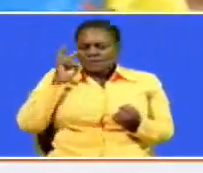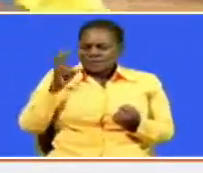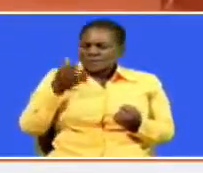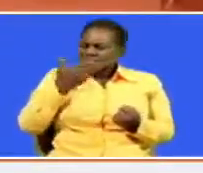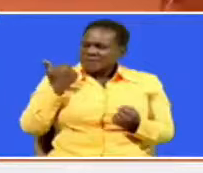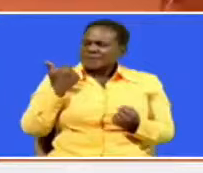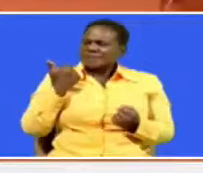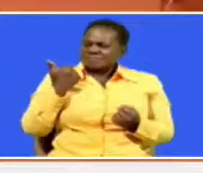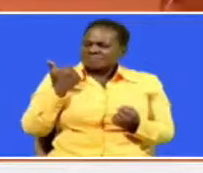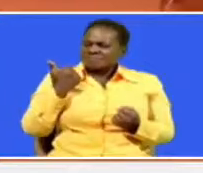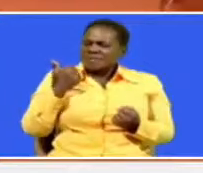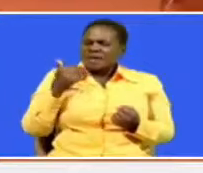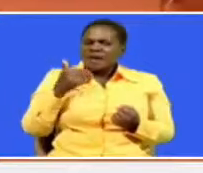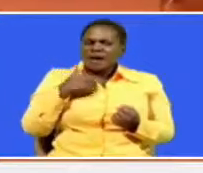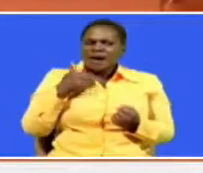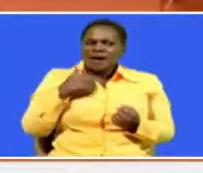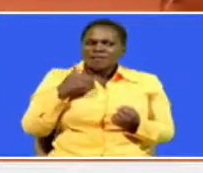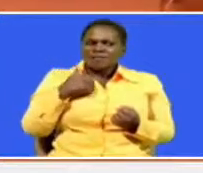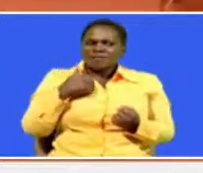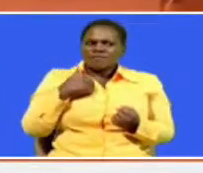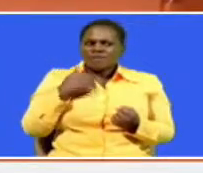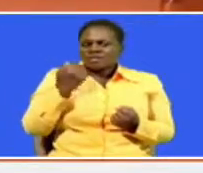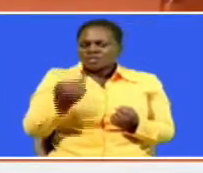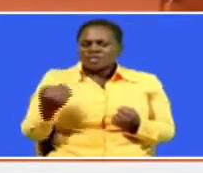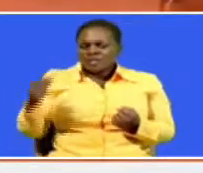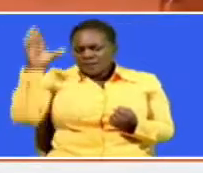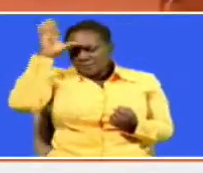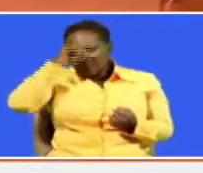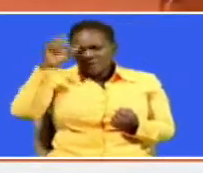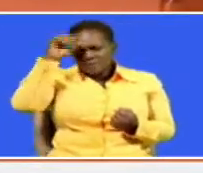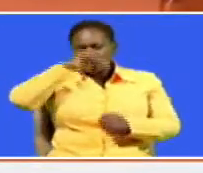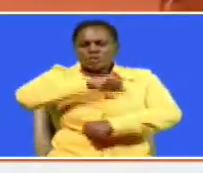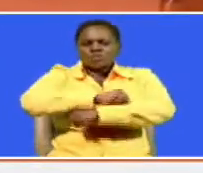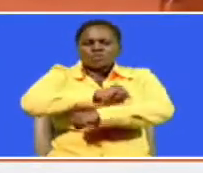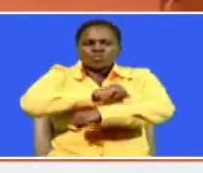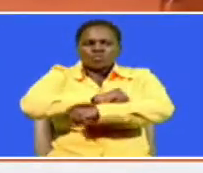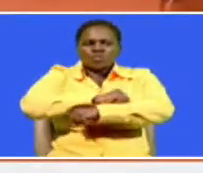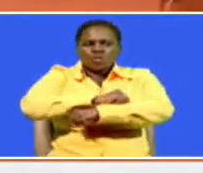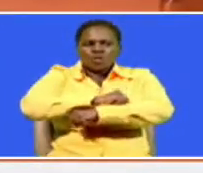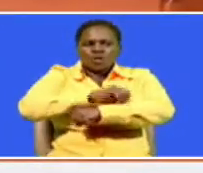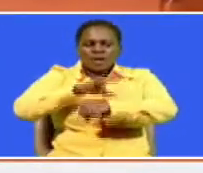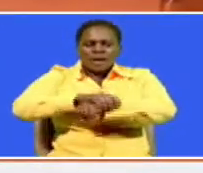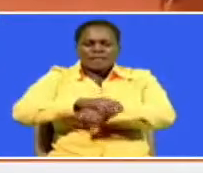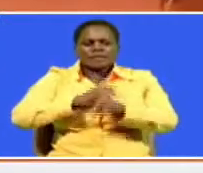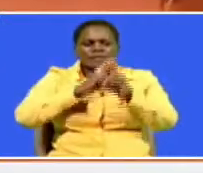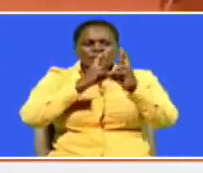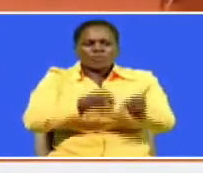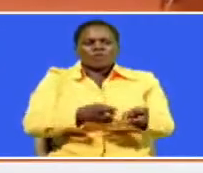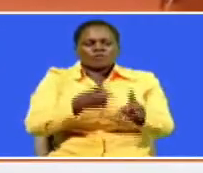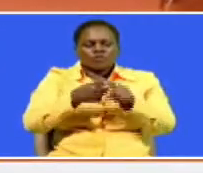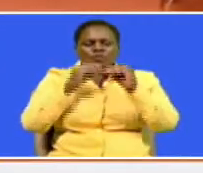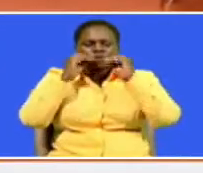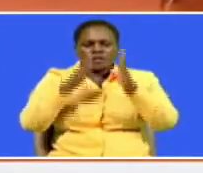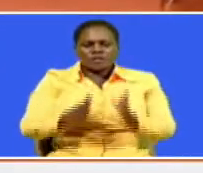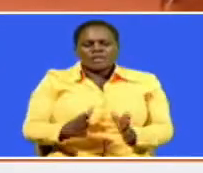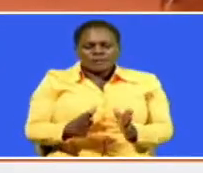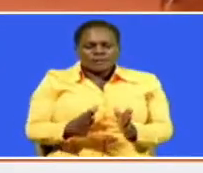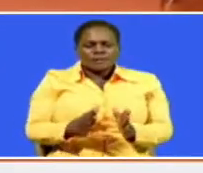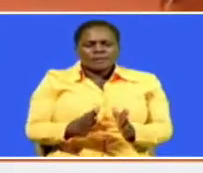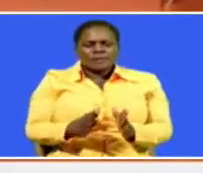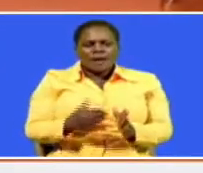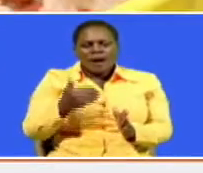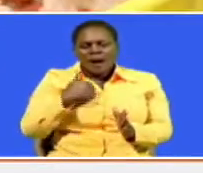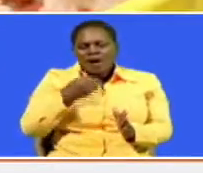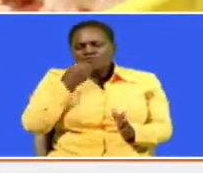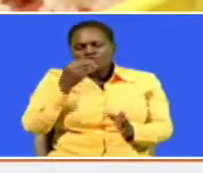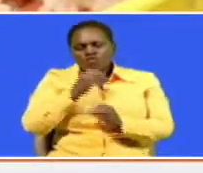kwamba kulikuwa na zile absenteeism, watoto kukosa kwenda kwa shule. Tulikuwa tunapata hizo reports kutoka kwa head teachers kwamba watoto wanakosa chakula na